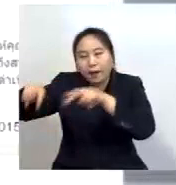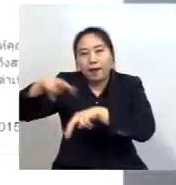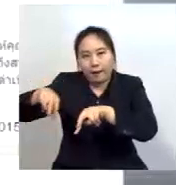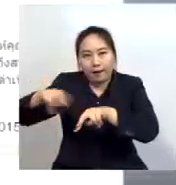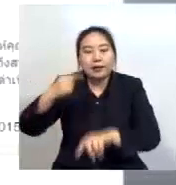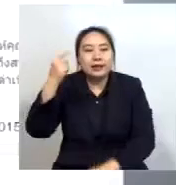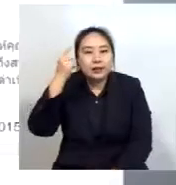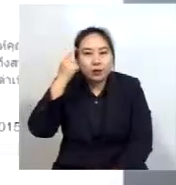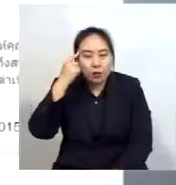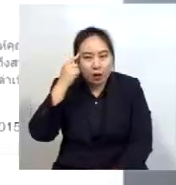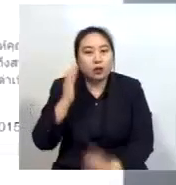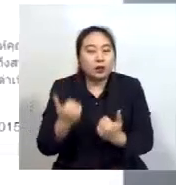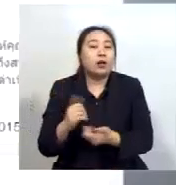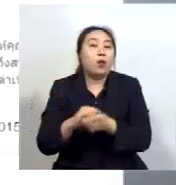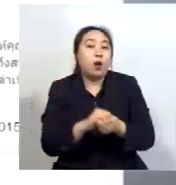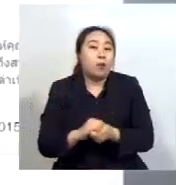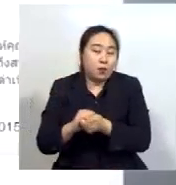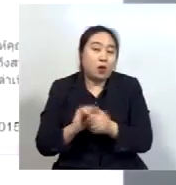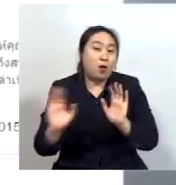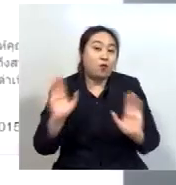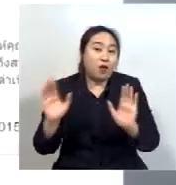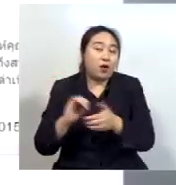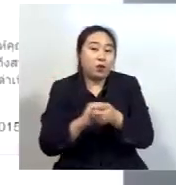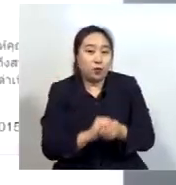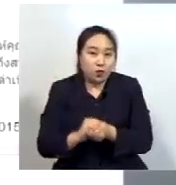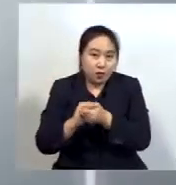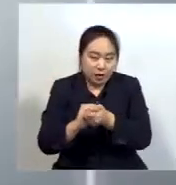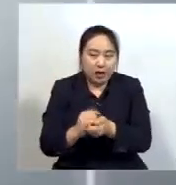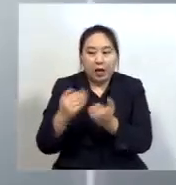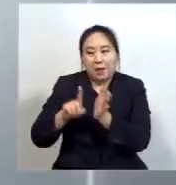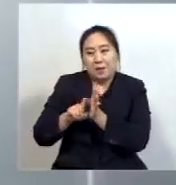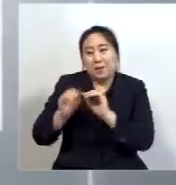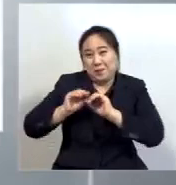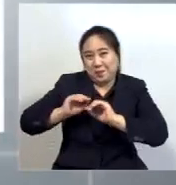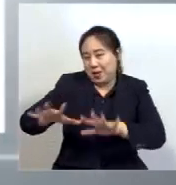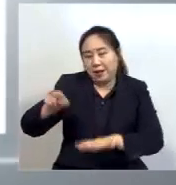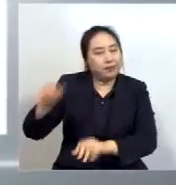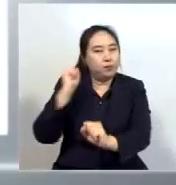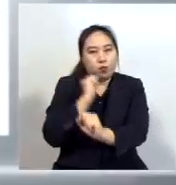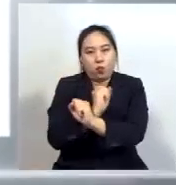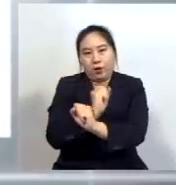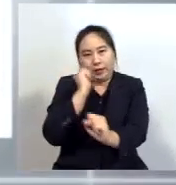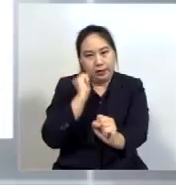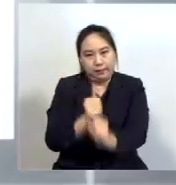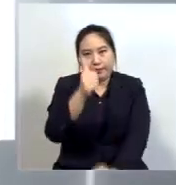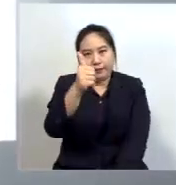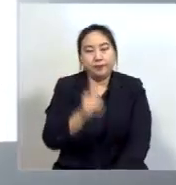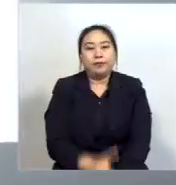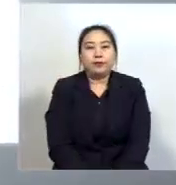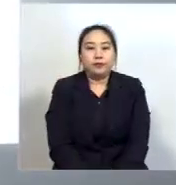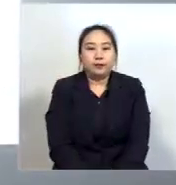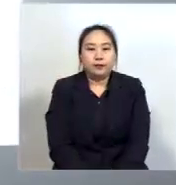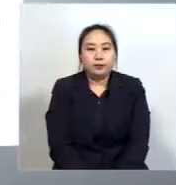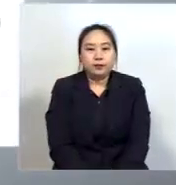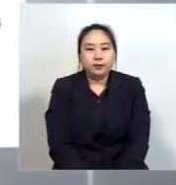ๆซึ่งเชื่อมั่นว่าความร่วมมือของทั้งสองฝ่ายจะชนะการแพร่ระบาดของเชื้อไวรัสโคโรนาไปได้อย่างแน่นอน